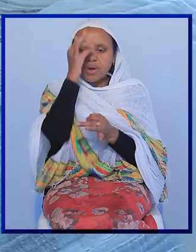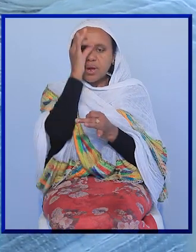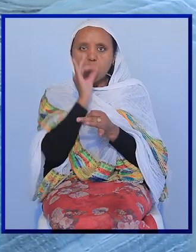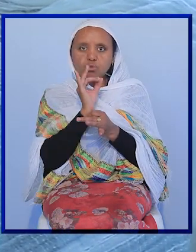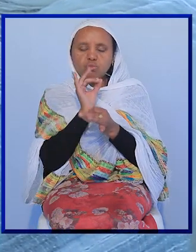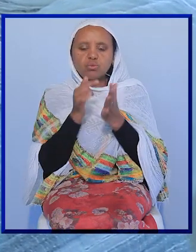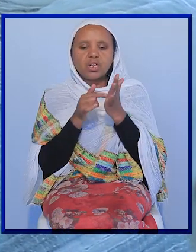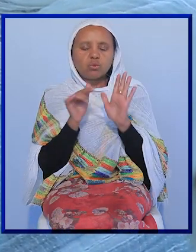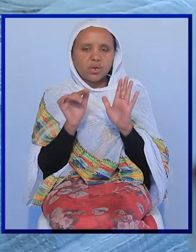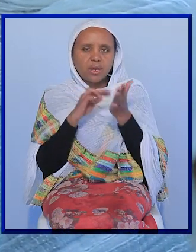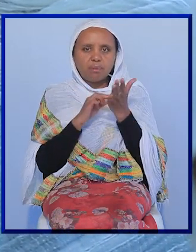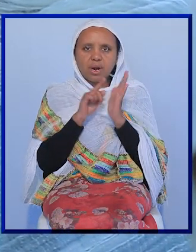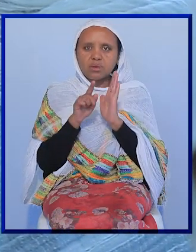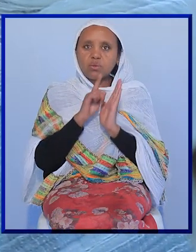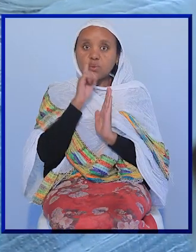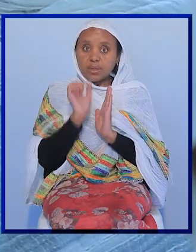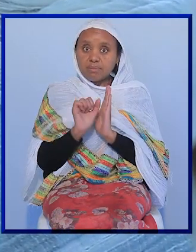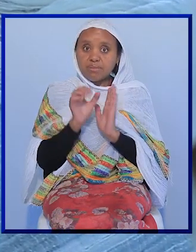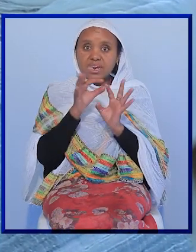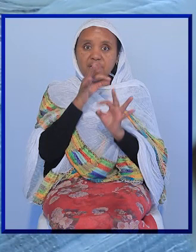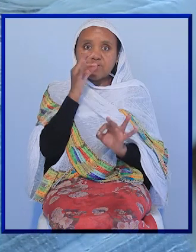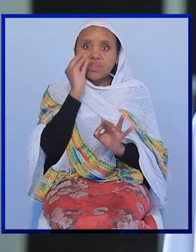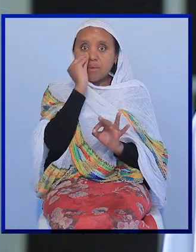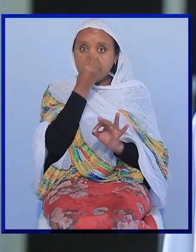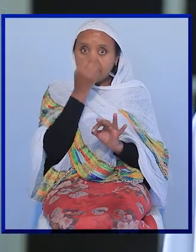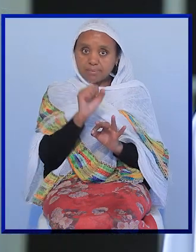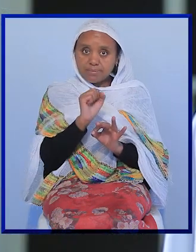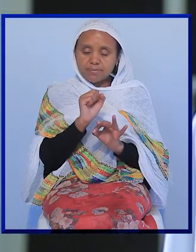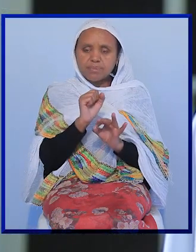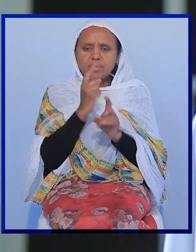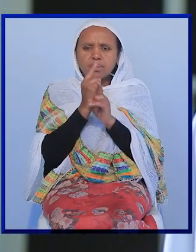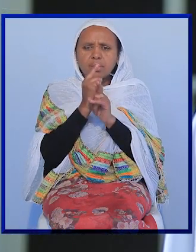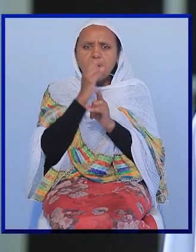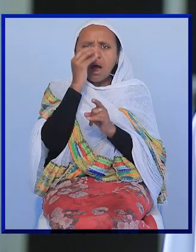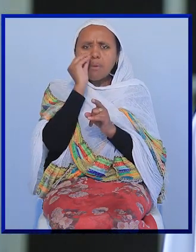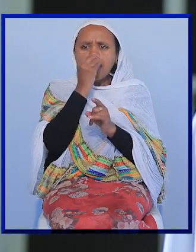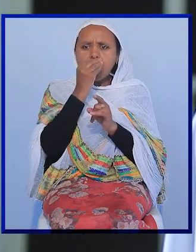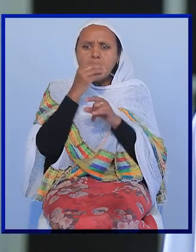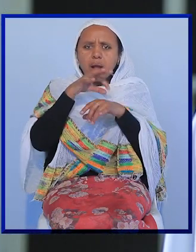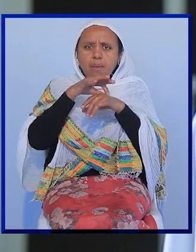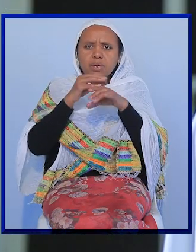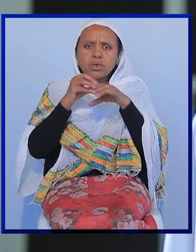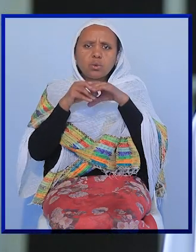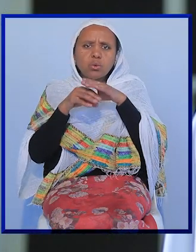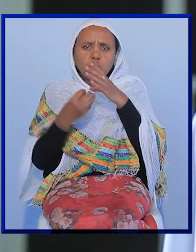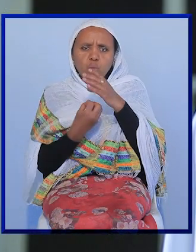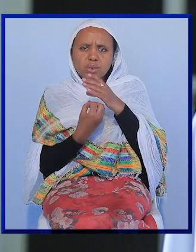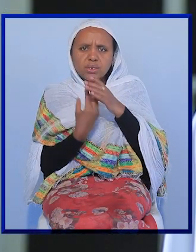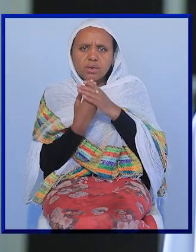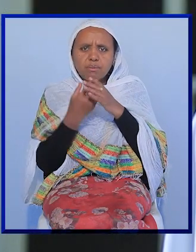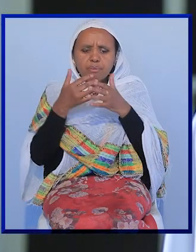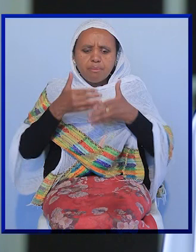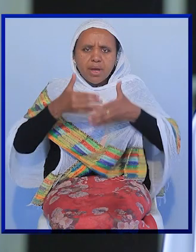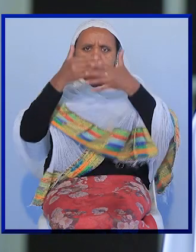ሊቃውንቱ ይገልጿታል ማለት ነው። እውነት ነው፣ ነፍስ አበባ ናት። ልክ አበባ ከምድር ውስጥ በግንድ